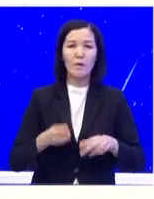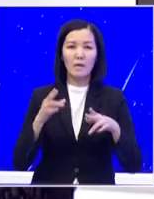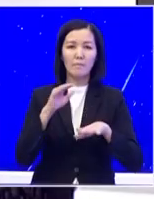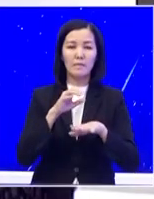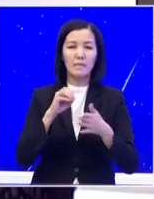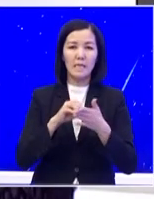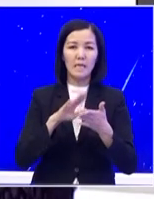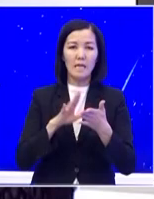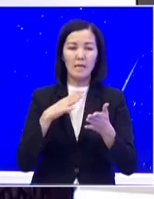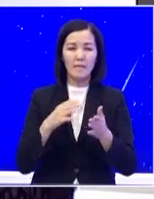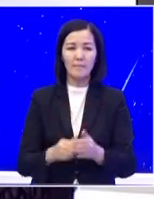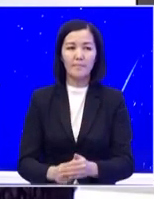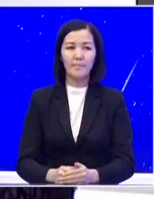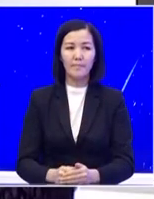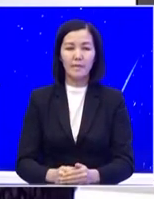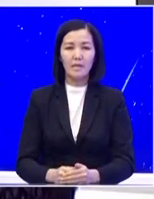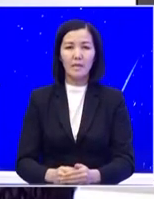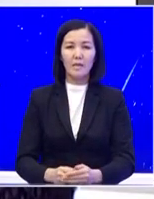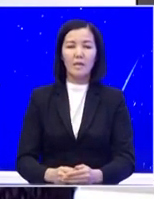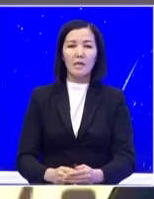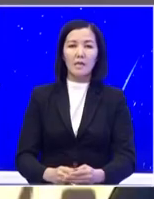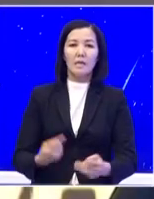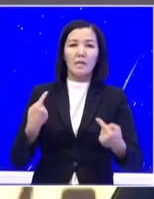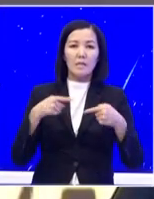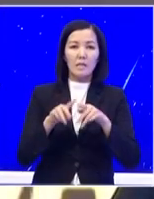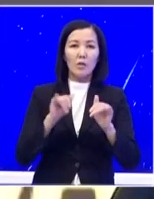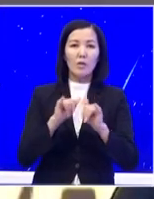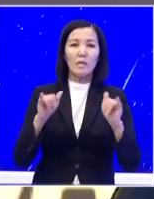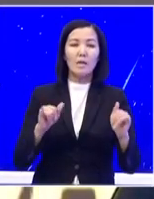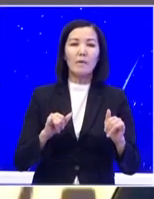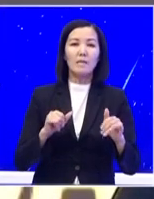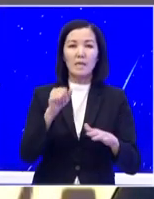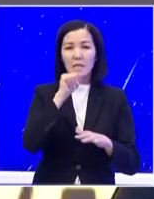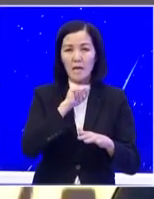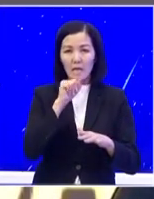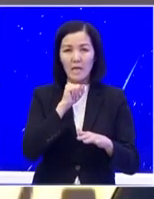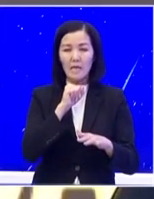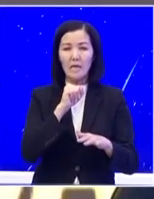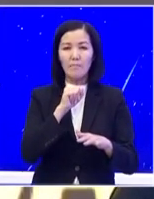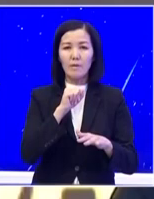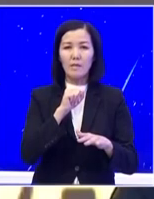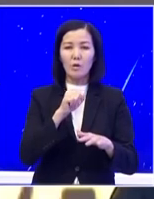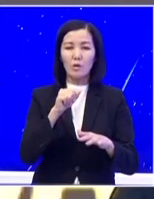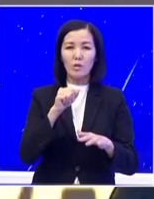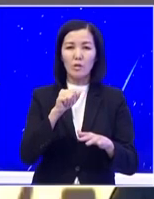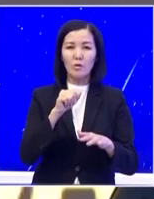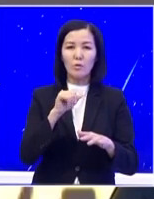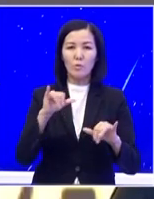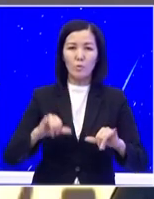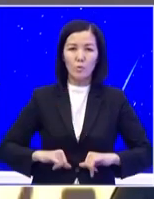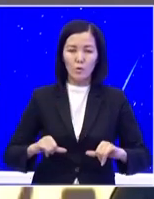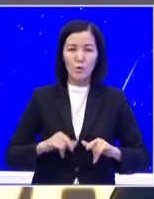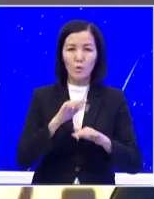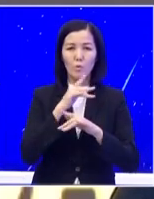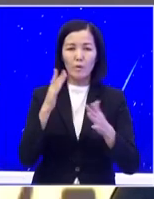тіркелген. Технология дамыған сайын алаяқпен ұрлықтың түрлері де көбейіп жатыр.